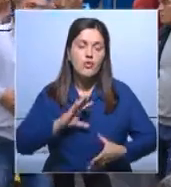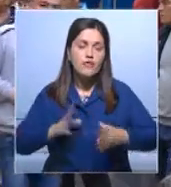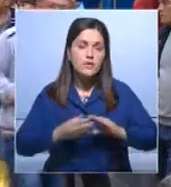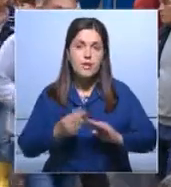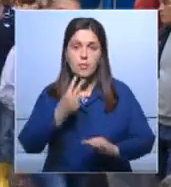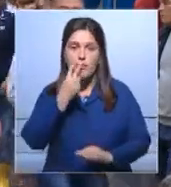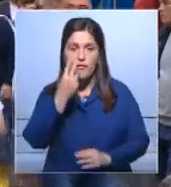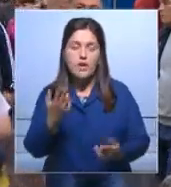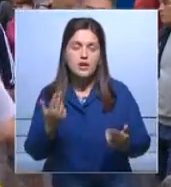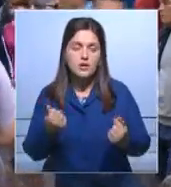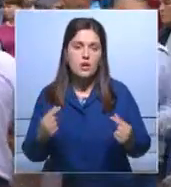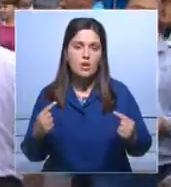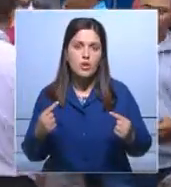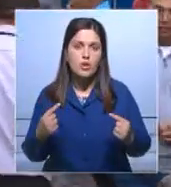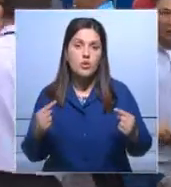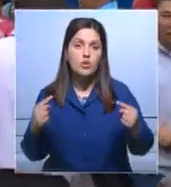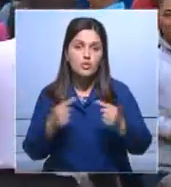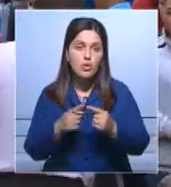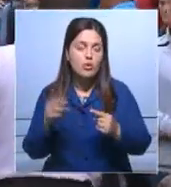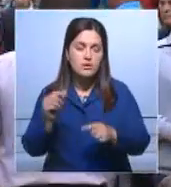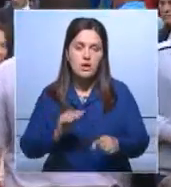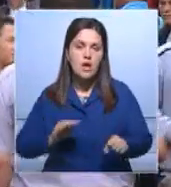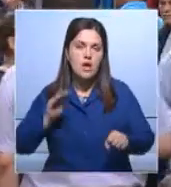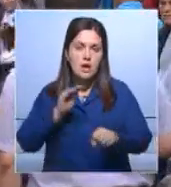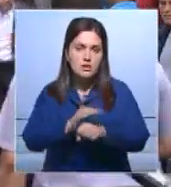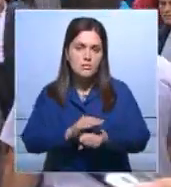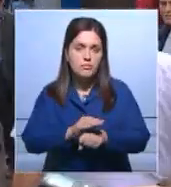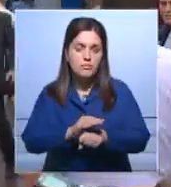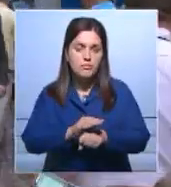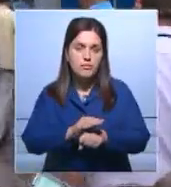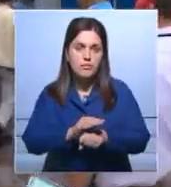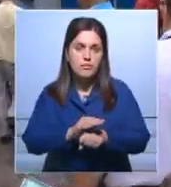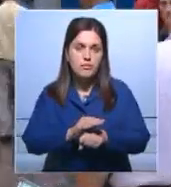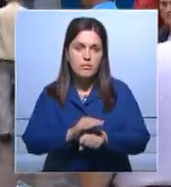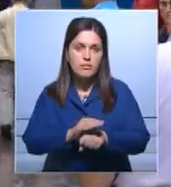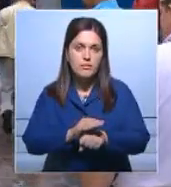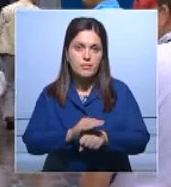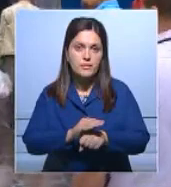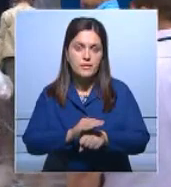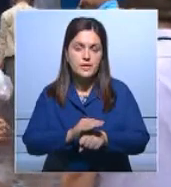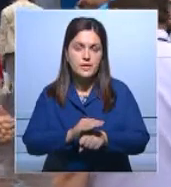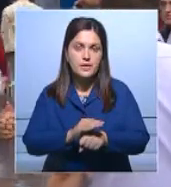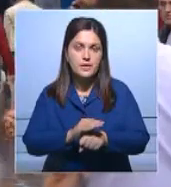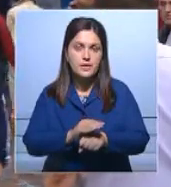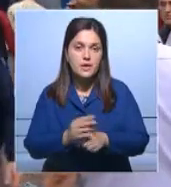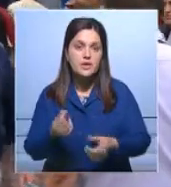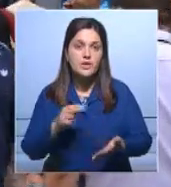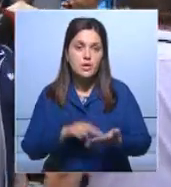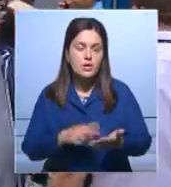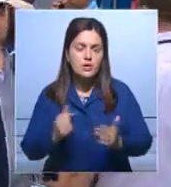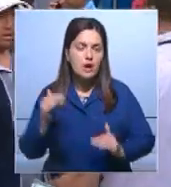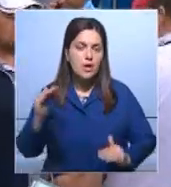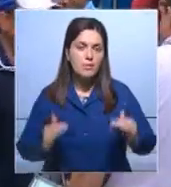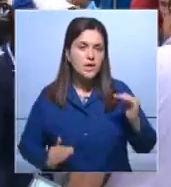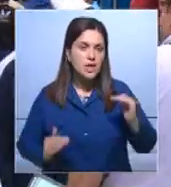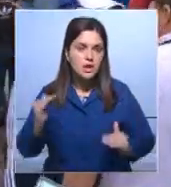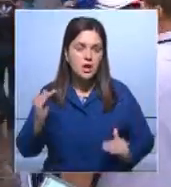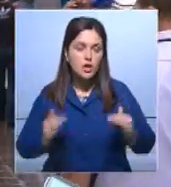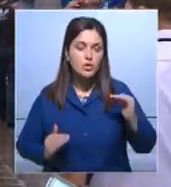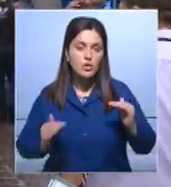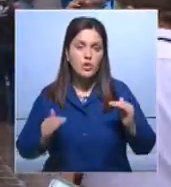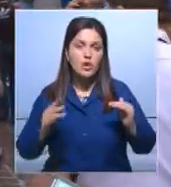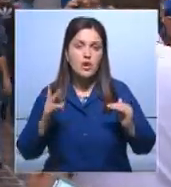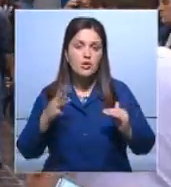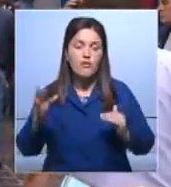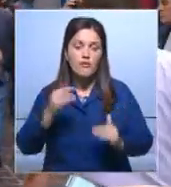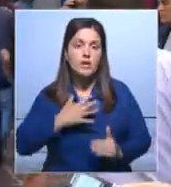что цены не изменились. Не успели они изменить, потому что мы знаем. Цены, конечно, прыгают везде. Основное